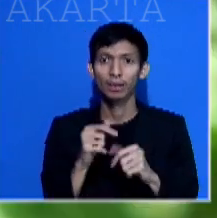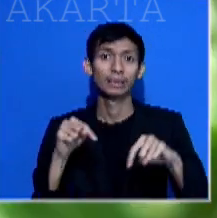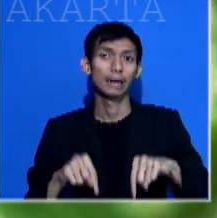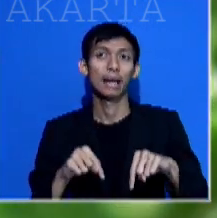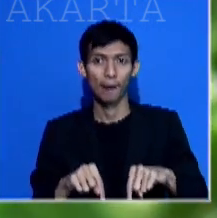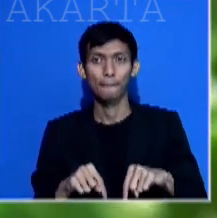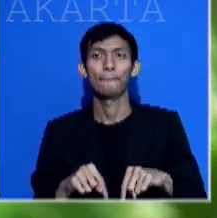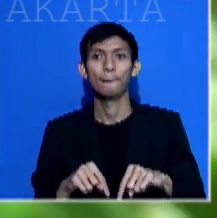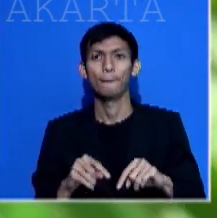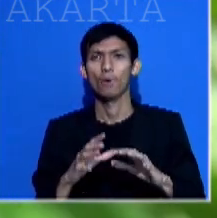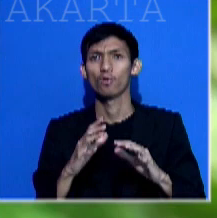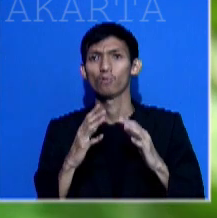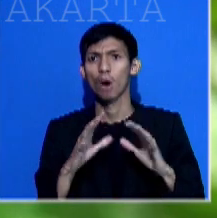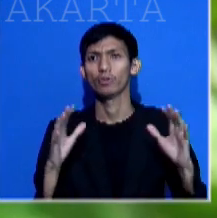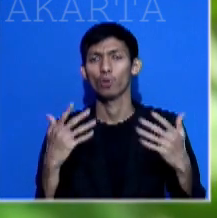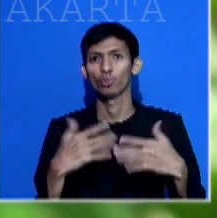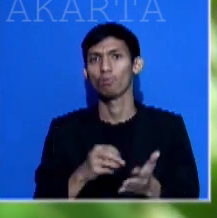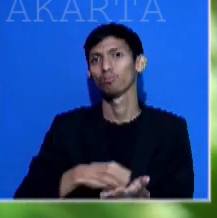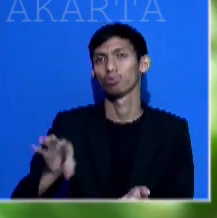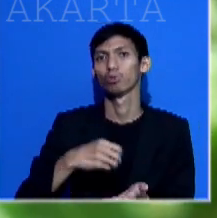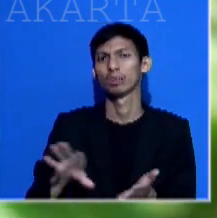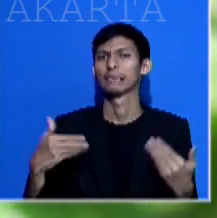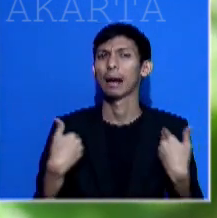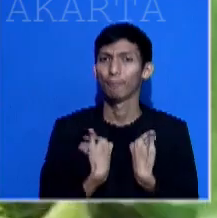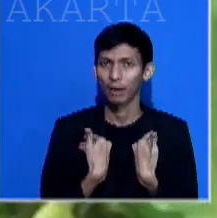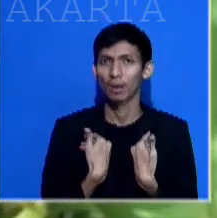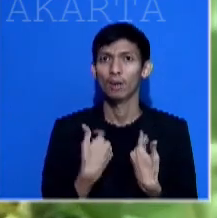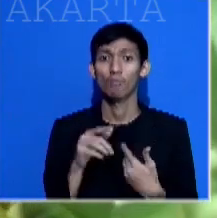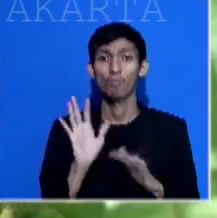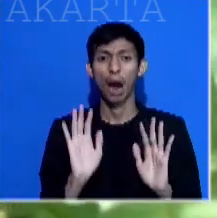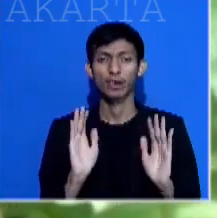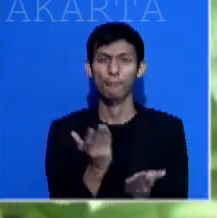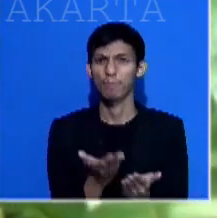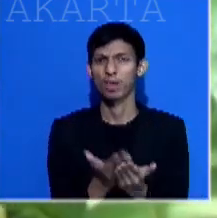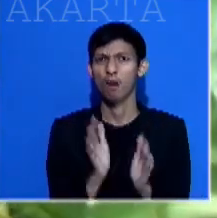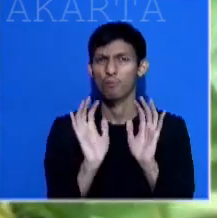malah rumaos kewalahan saged nyekapi panyuwunan. Adi Nugroho lan Wendy Wicaksono Asung Palapuran.